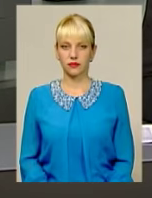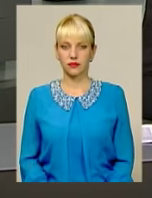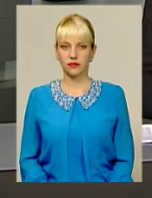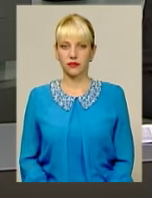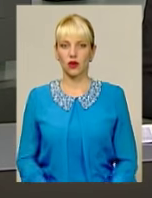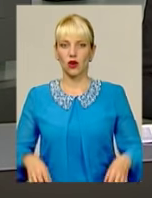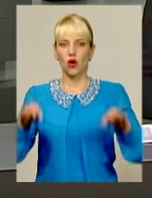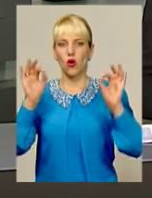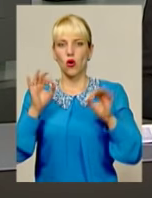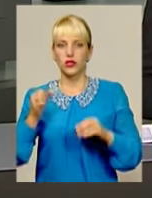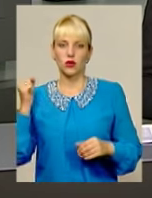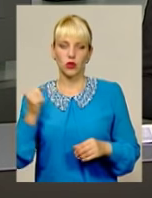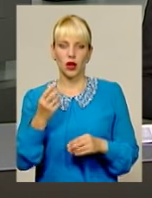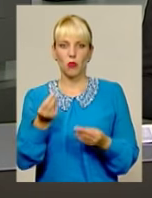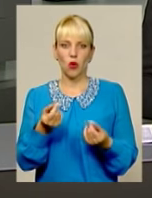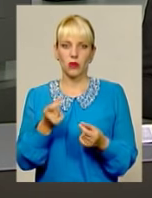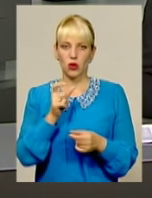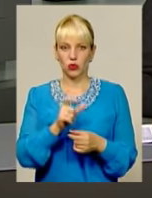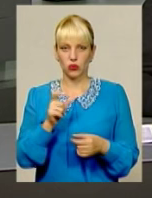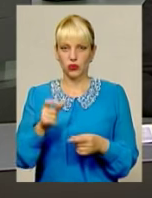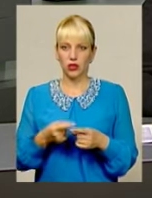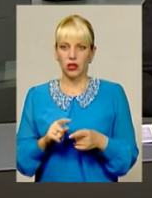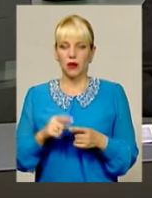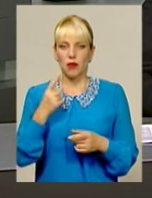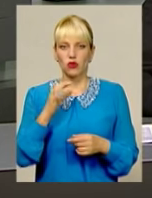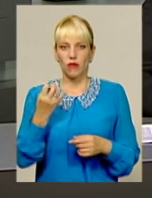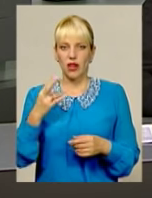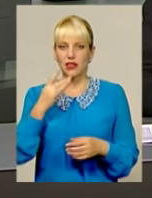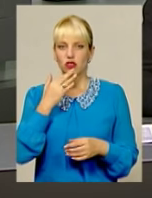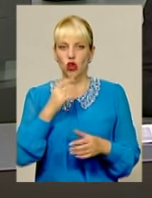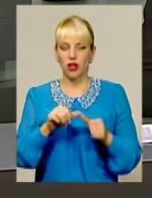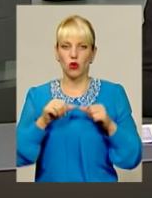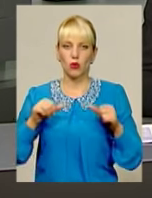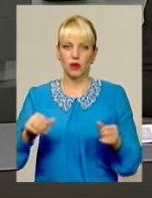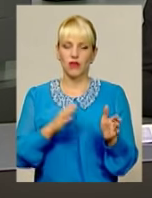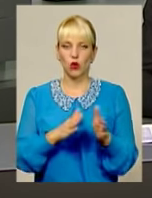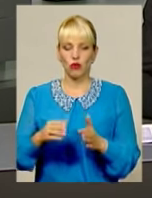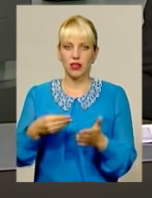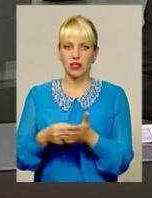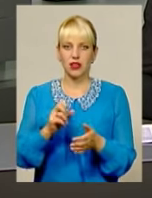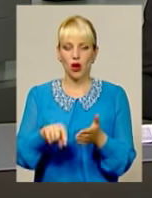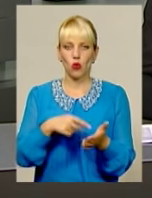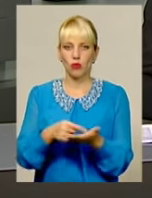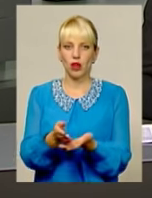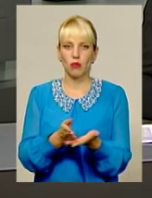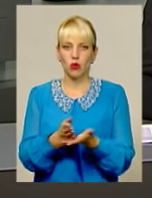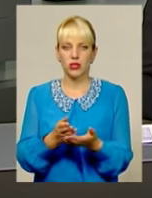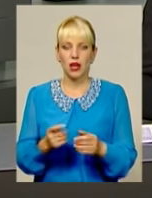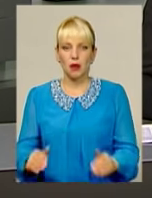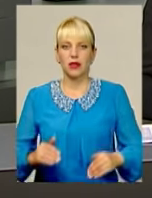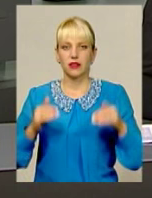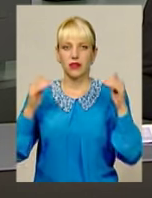Осінній удар по гаманцях українців. З 1 вересня Національна комісія з регулювання цін на комунальні послуги в чергове